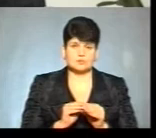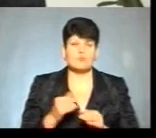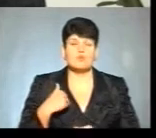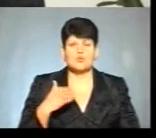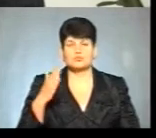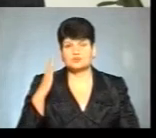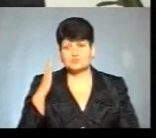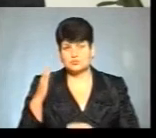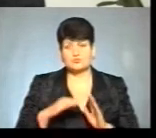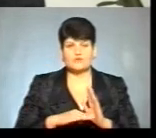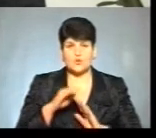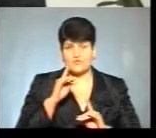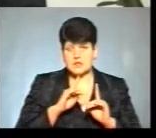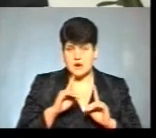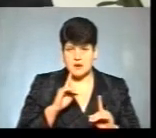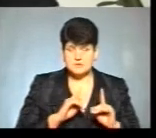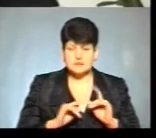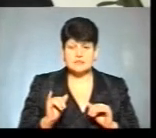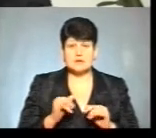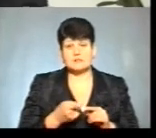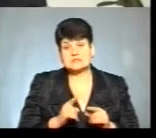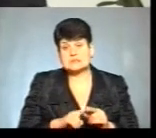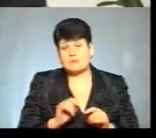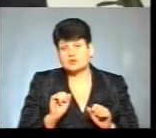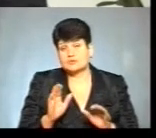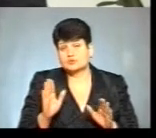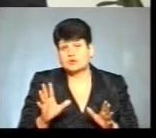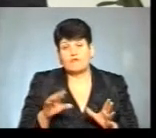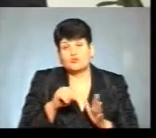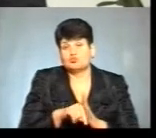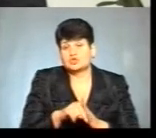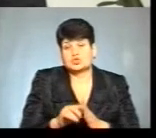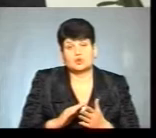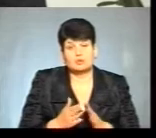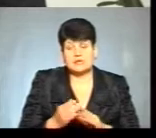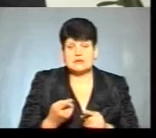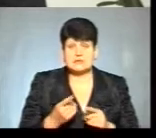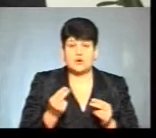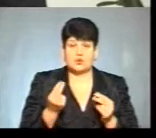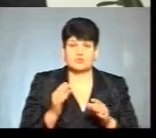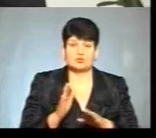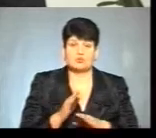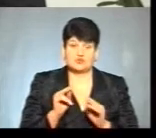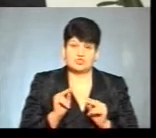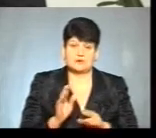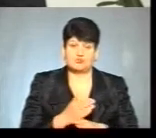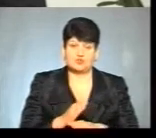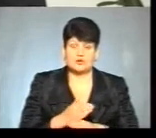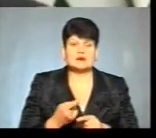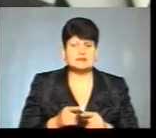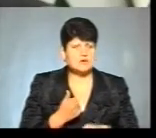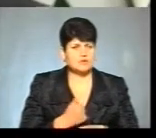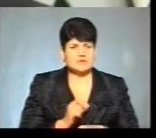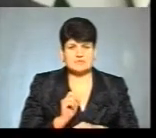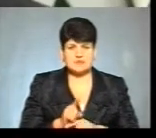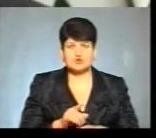проголосуємо в Верховній Раді, і або це буде внутрішня певна домовленість, і ці гроші будуть по-чесному розподілені. Оце, мені здається, головне завдання,